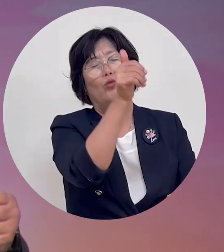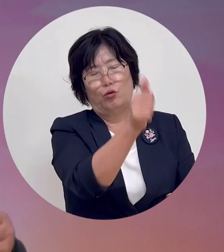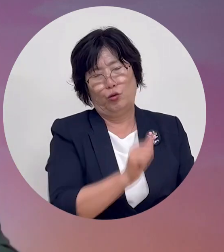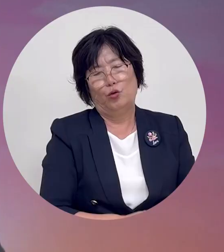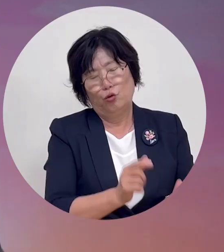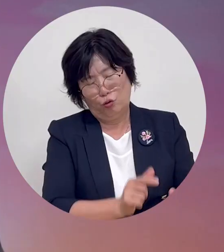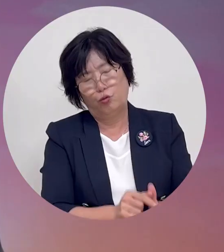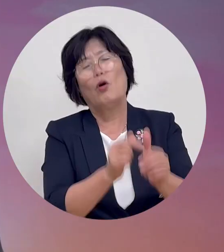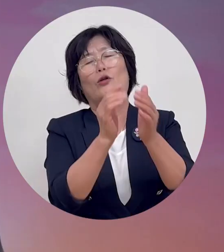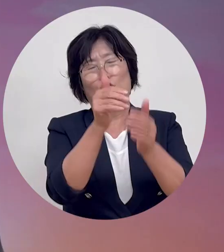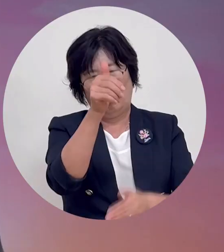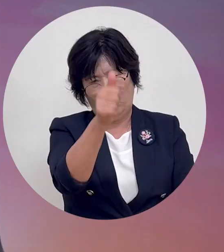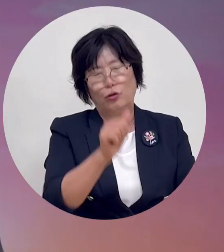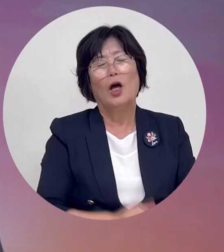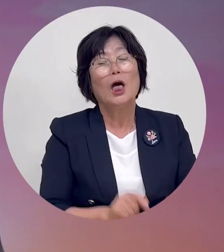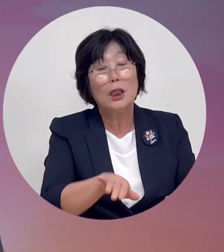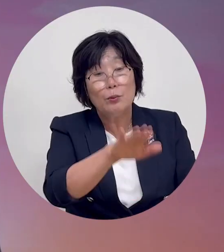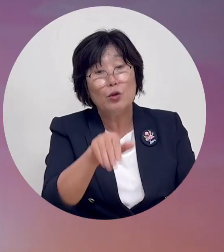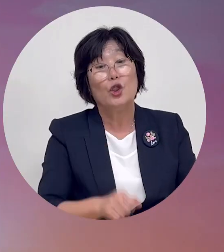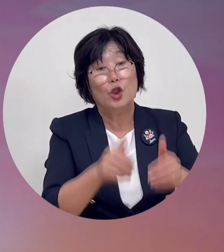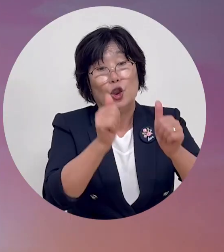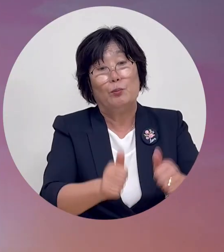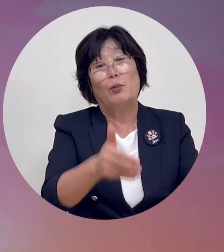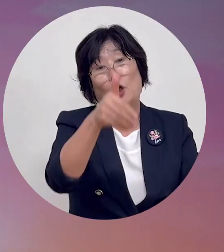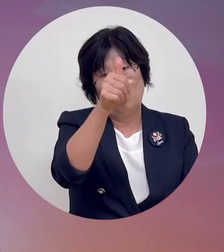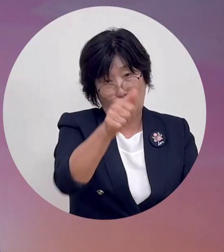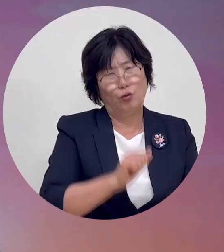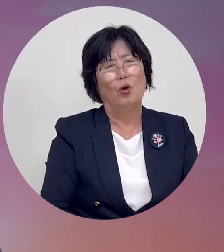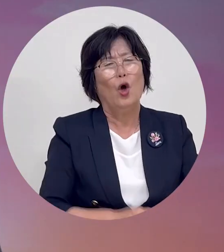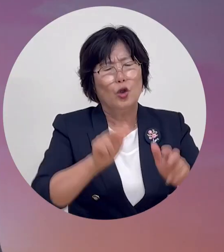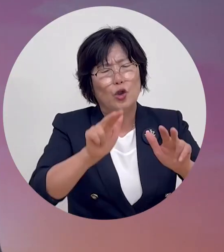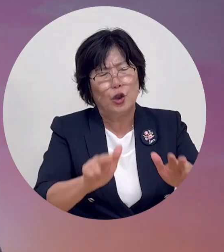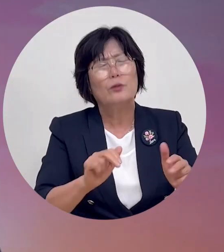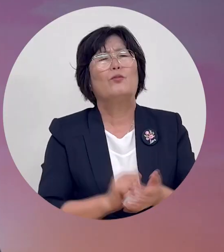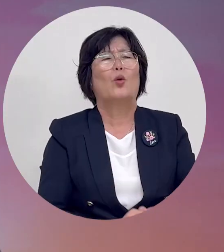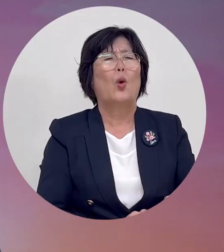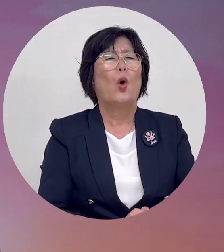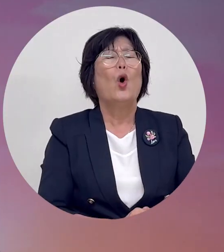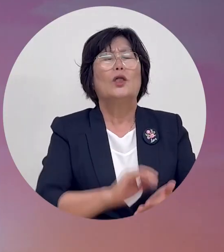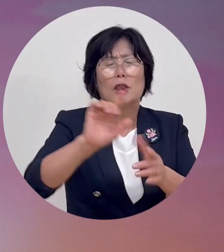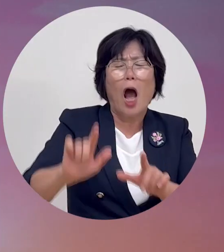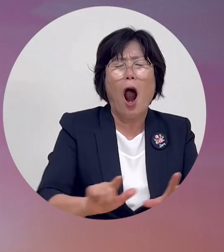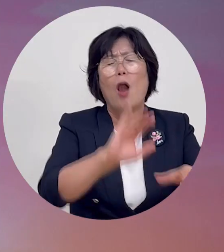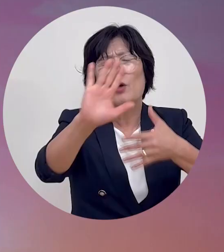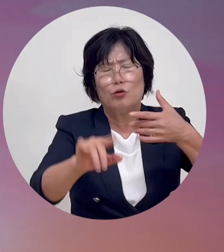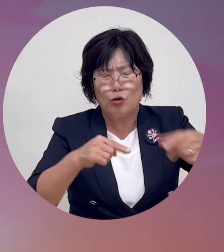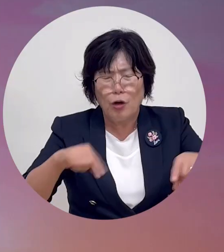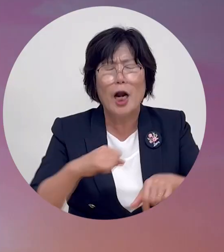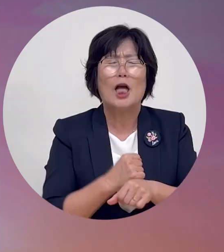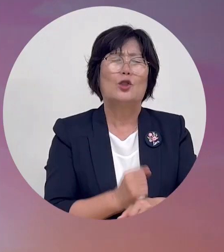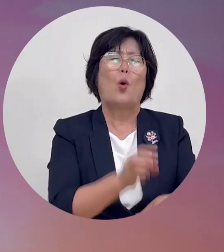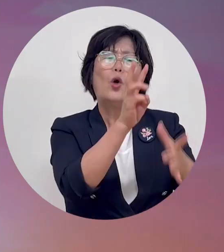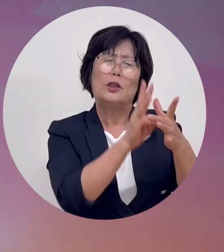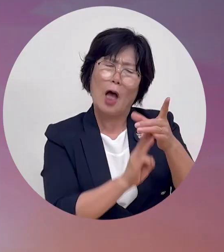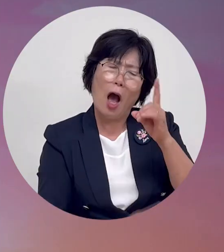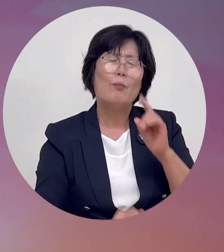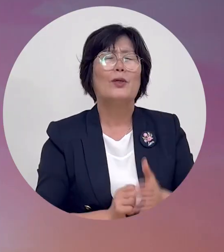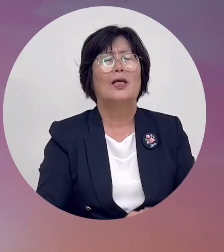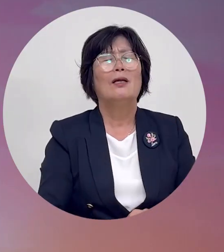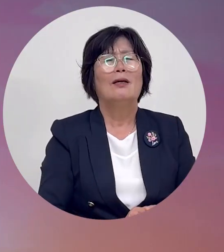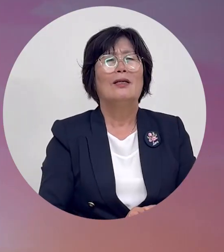구원자시고 그분이 심판자시고 그분이 지금도 삶에 주관하신 삼위일체 하나님 중에 한